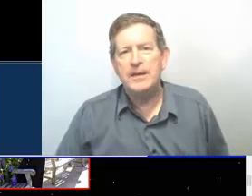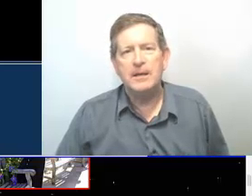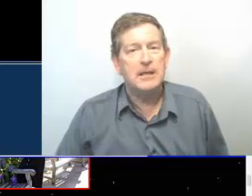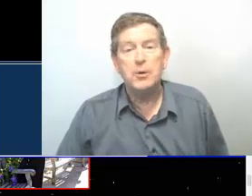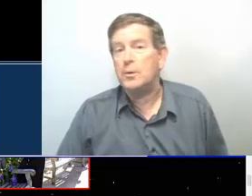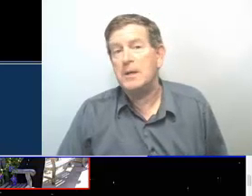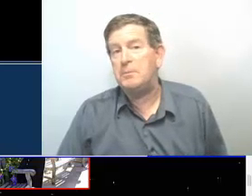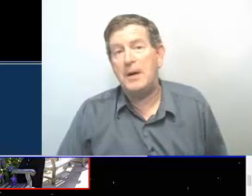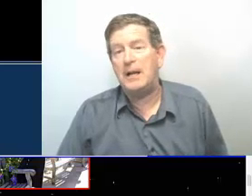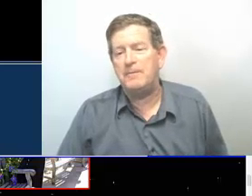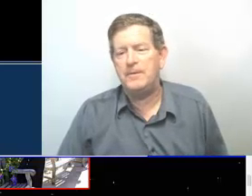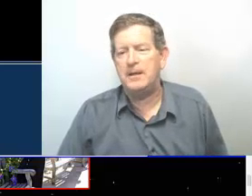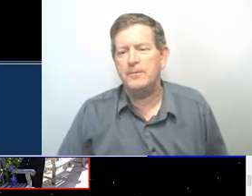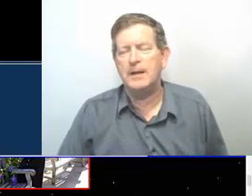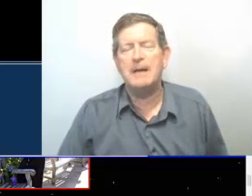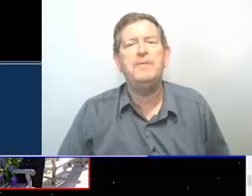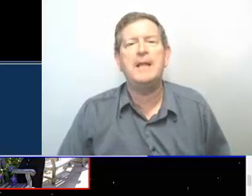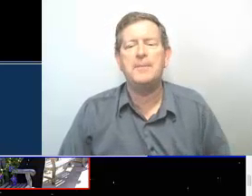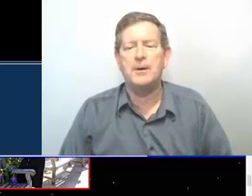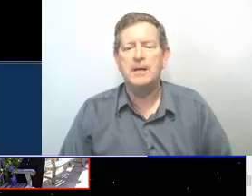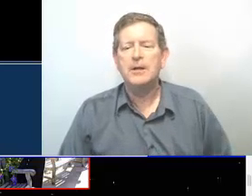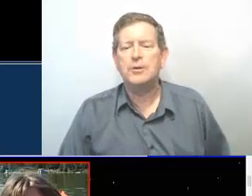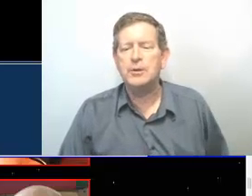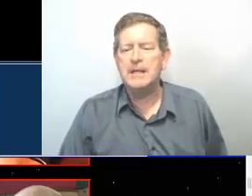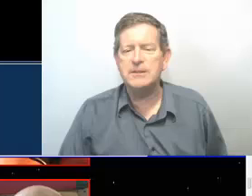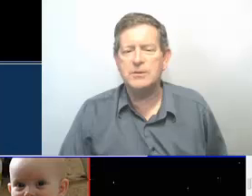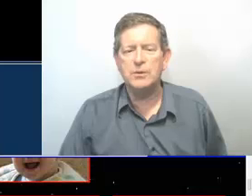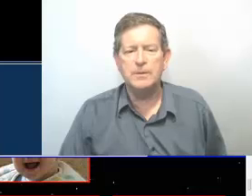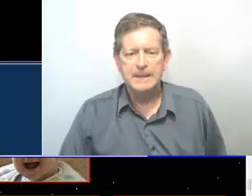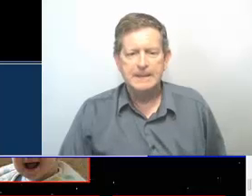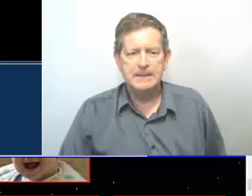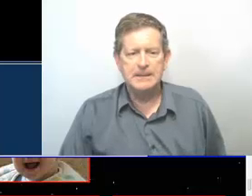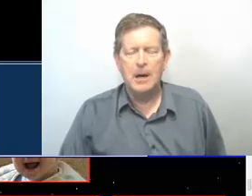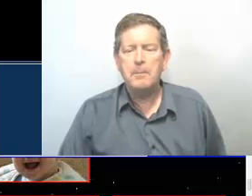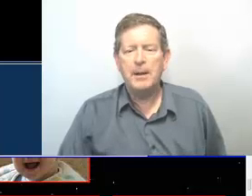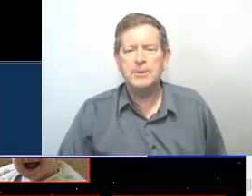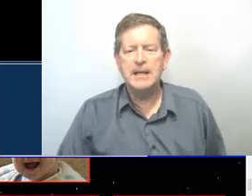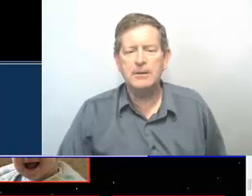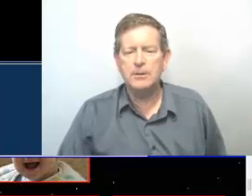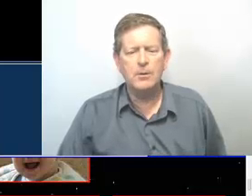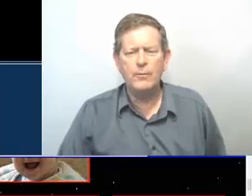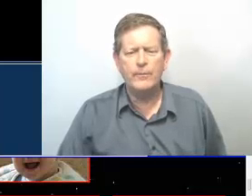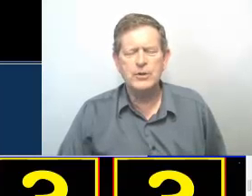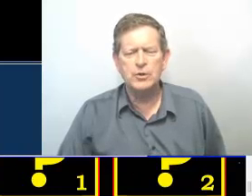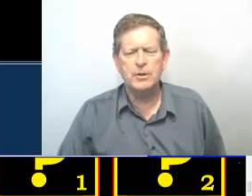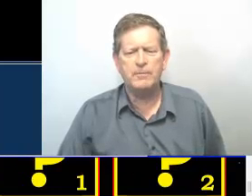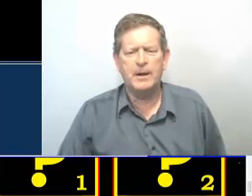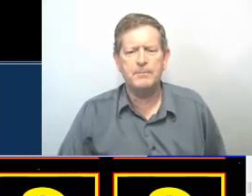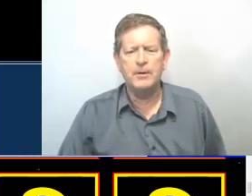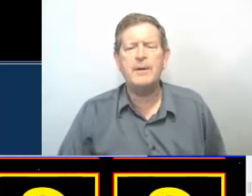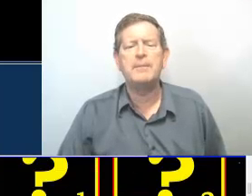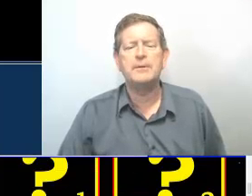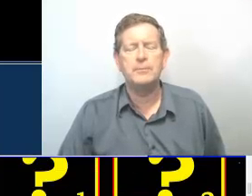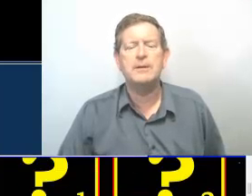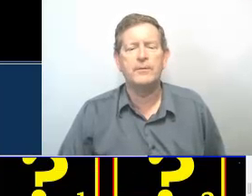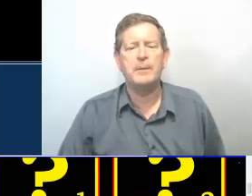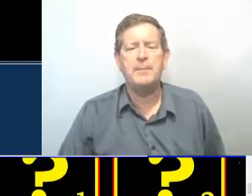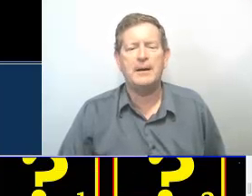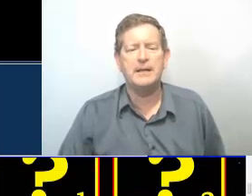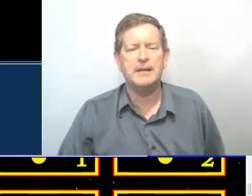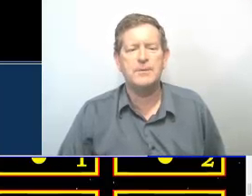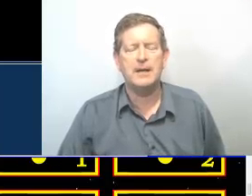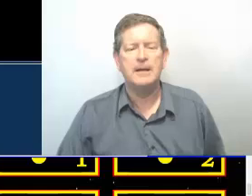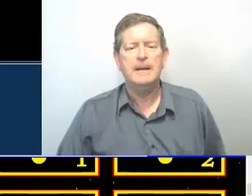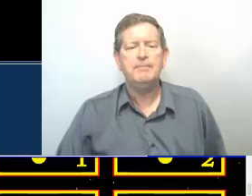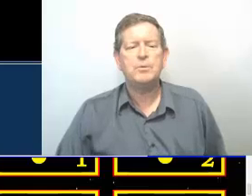la fille. Il ne connaît pas la fille. Voilà. Et finalement, deux questions. En parlant des... on va changer de verbe. Le verbe, oui,